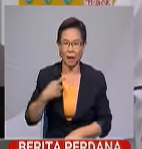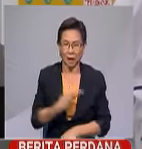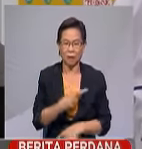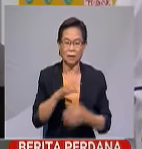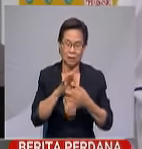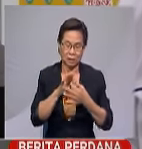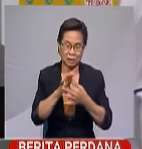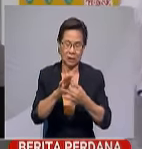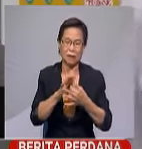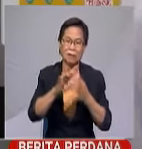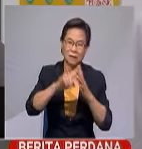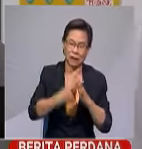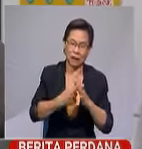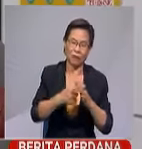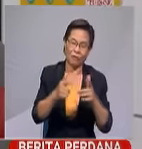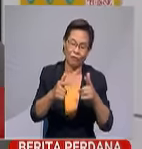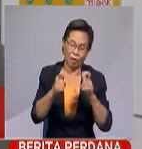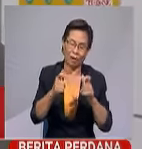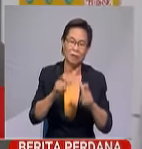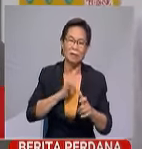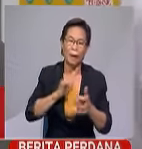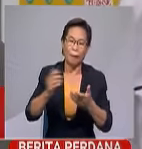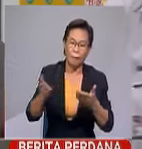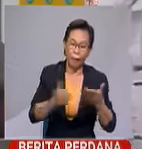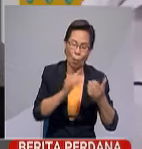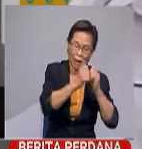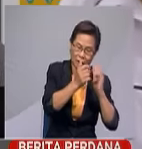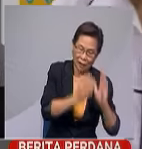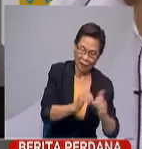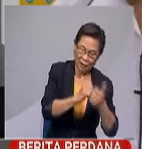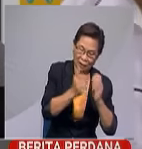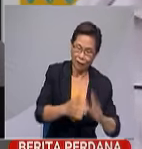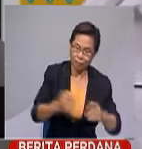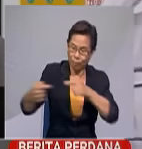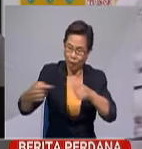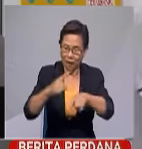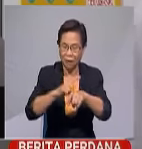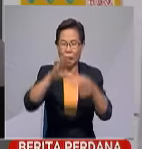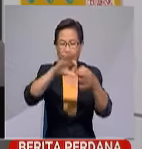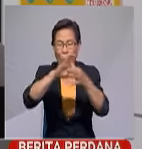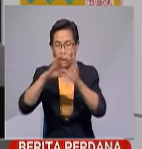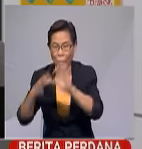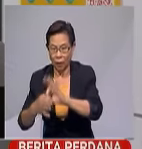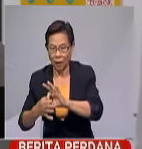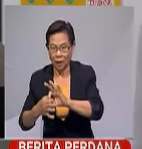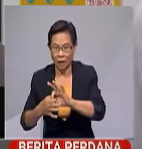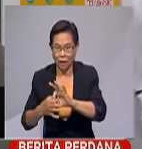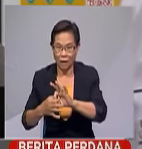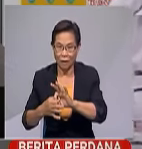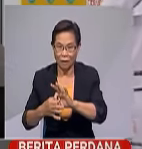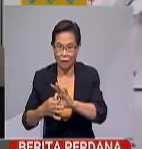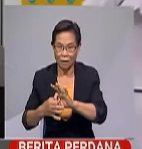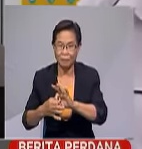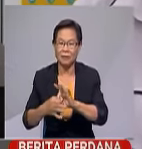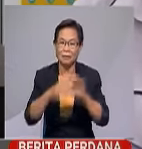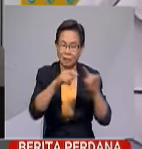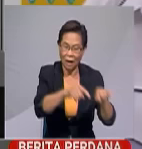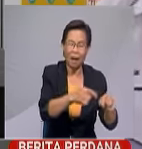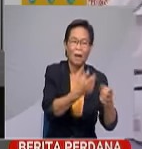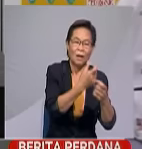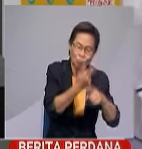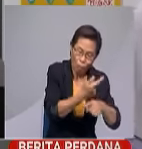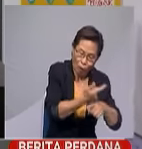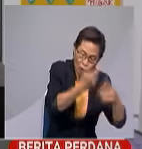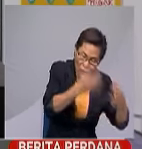akan dimulakan secepat mungkinlah. So, saya nak bawa atlet yang bertanding di Olimpik ke Moishi City dan we preparation di sana dan